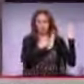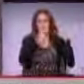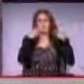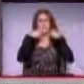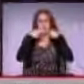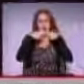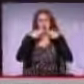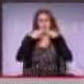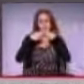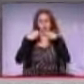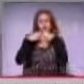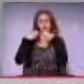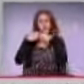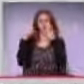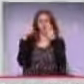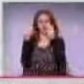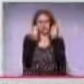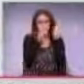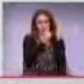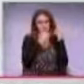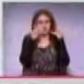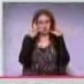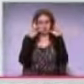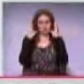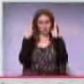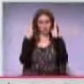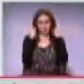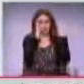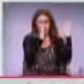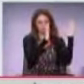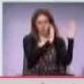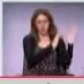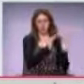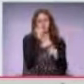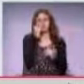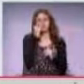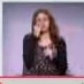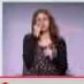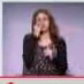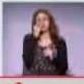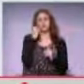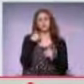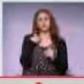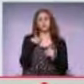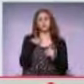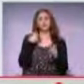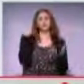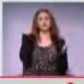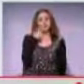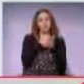خاصه بالمركز واشتركت في صالون الفن الخاص اكتر من دوره خدت جوائز فيه.